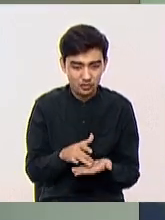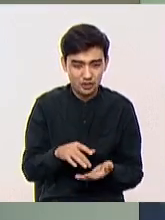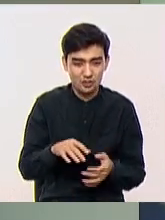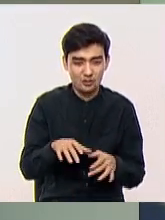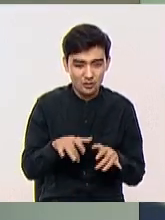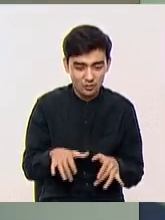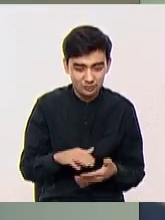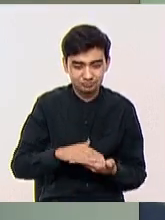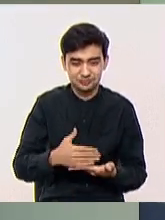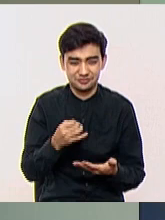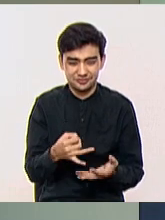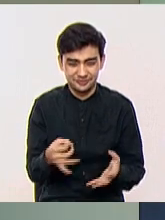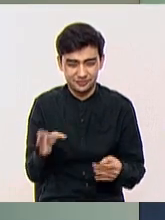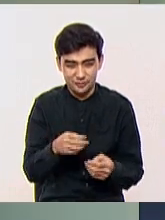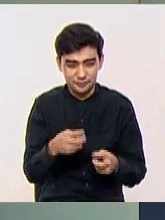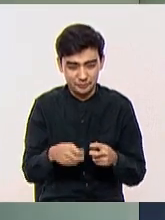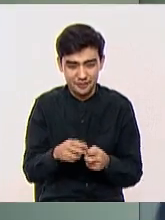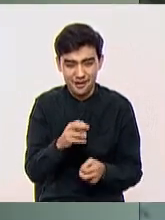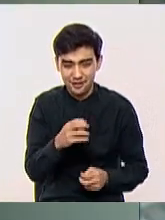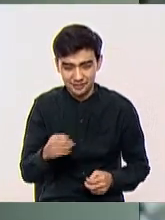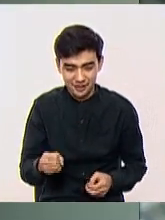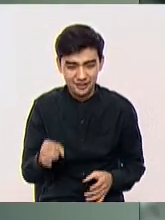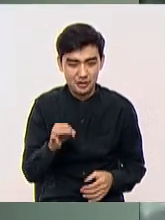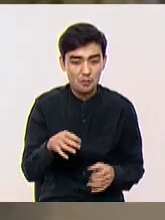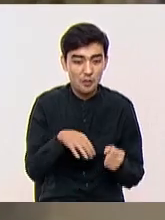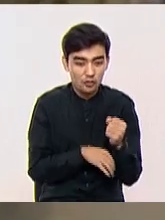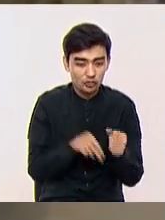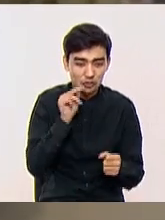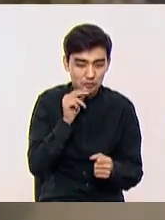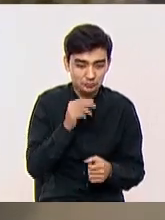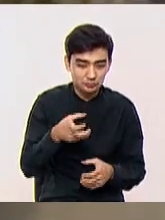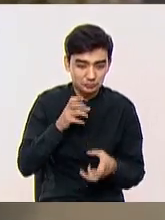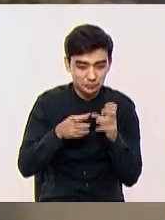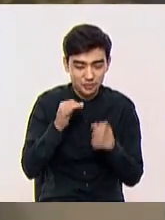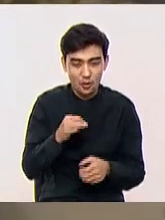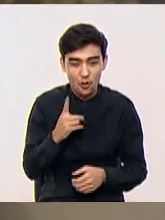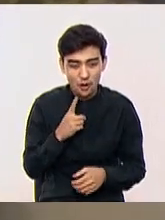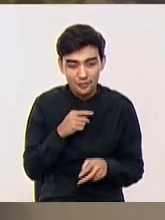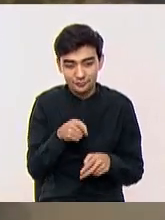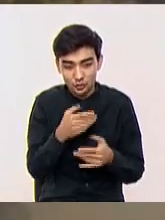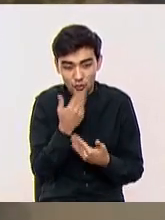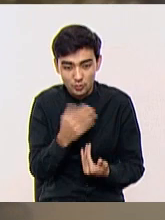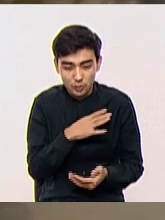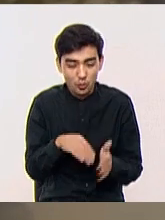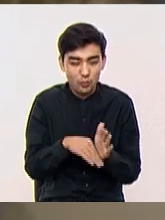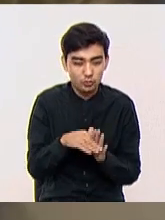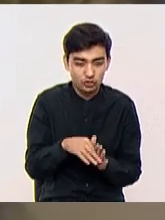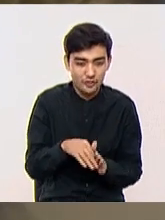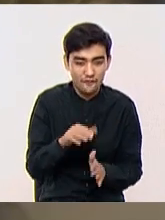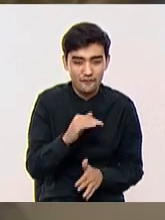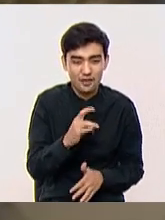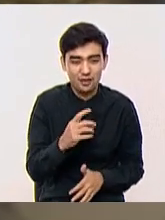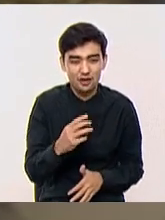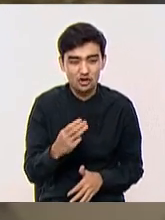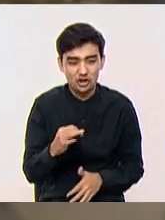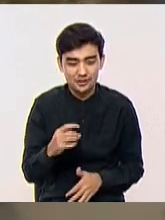ноутбук, сломали кассовый аппарат, а потом организовали чаепитие. Охраны в закусочной не было, это и к лучшему, говорит глава франшизы.